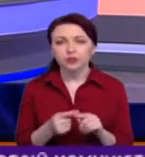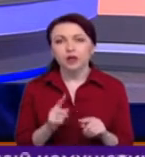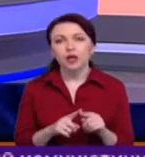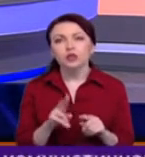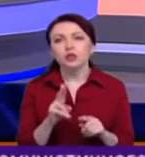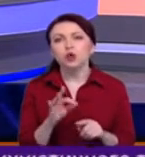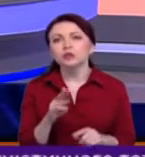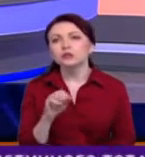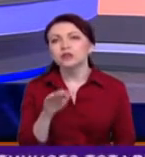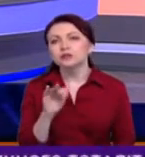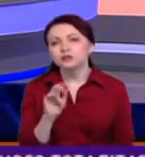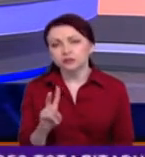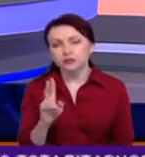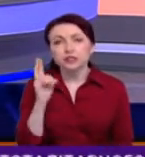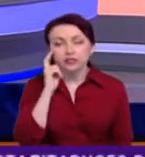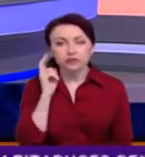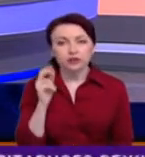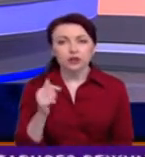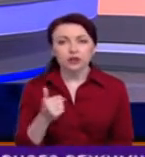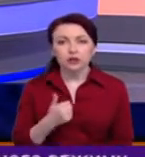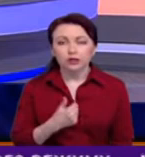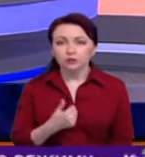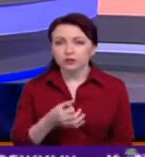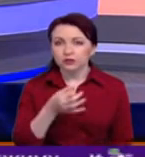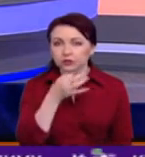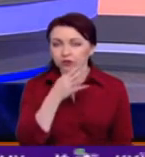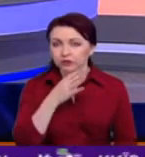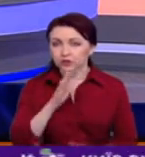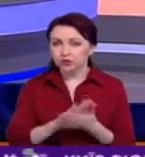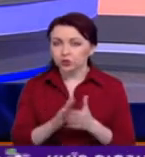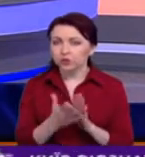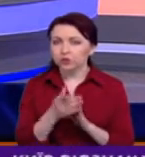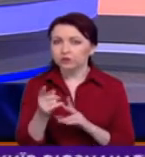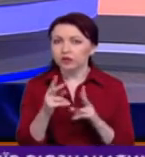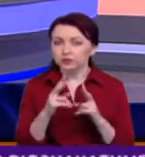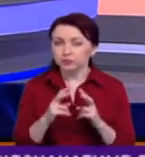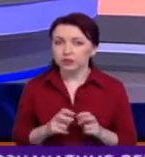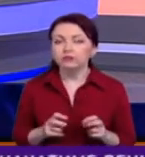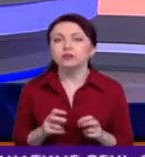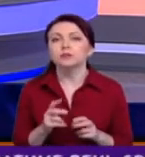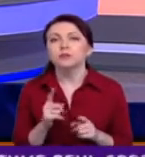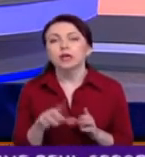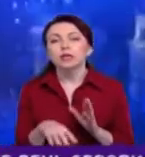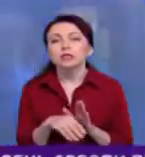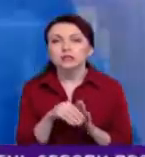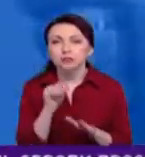Киев. Да. Мне очень нравится ситуация, которую вы рассматриваете, которая сложилась с избранием